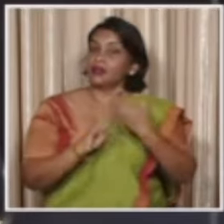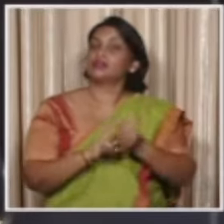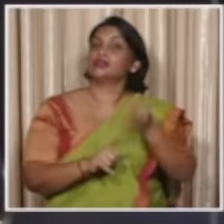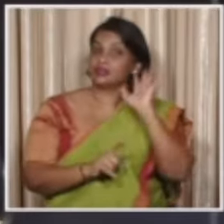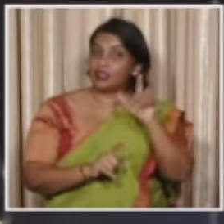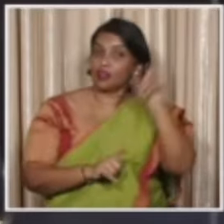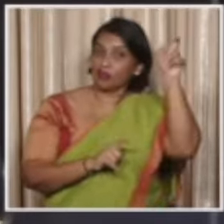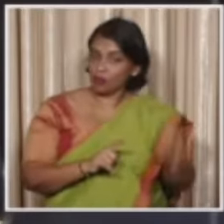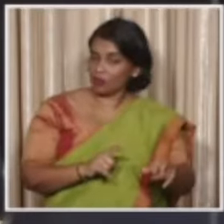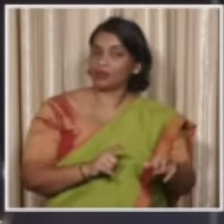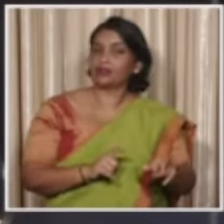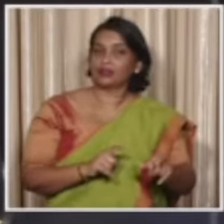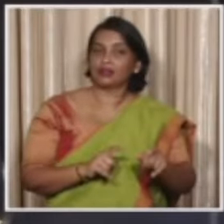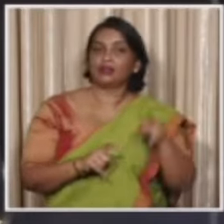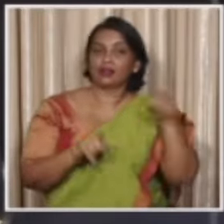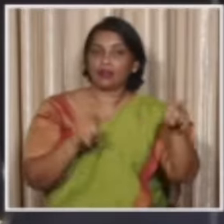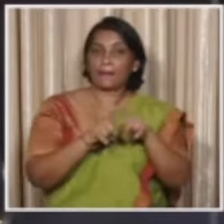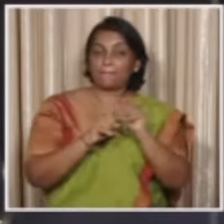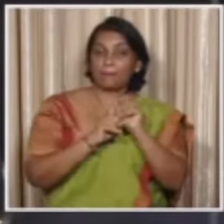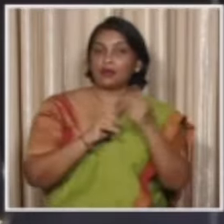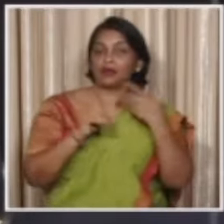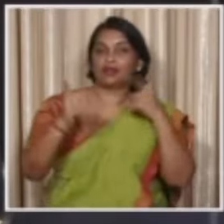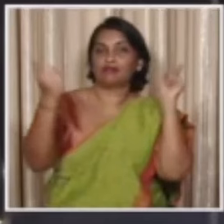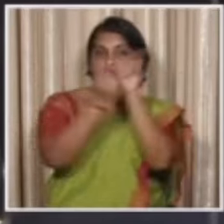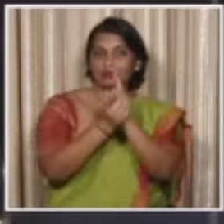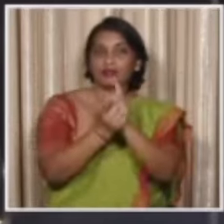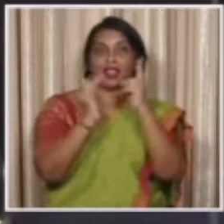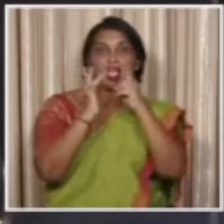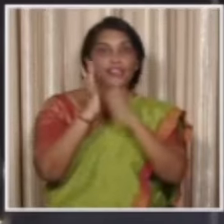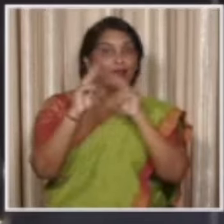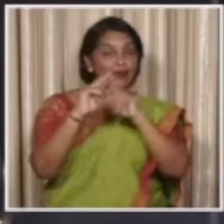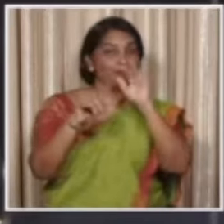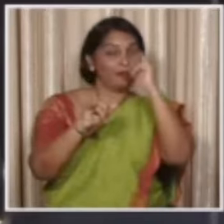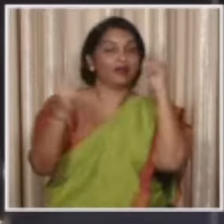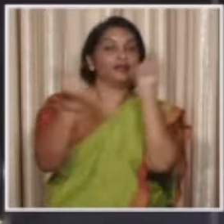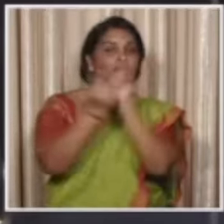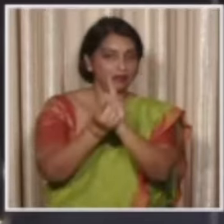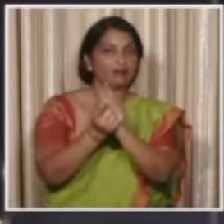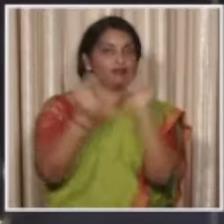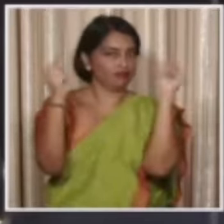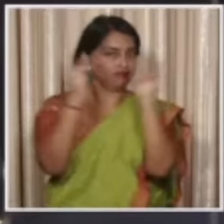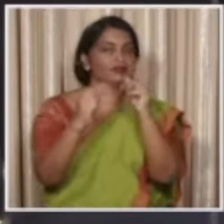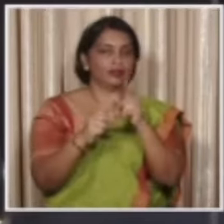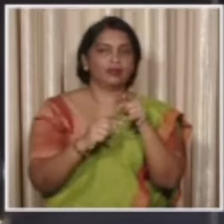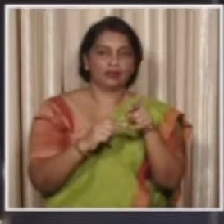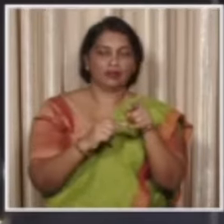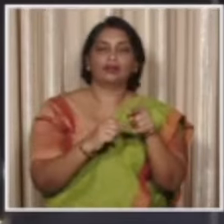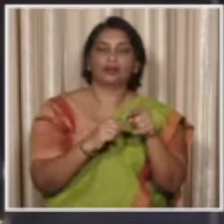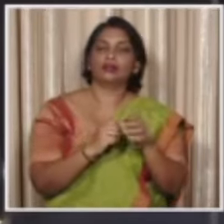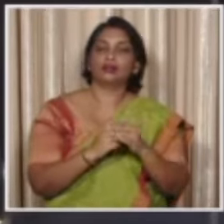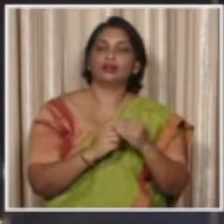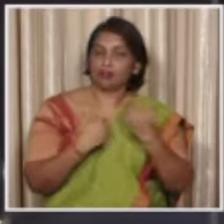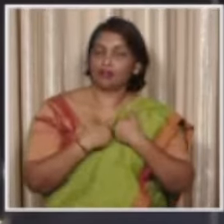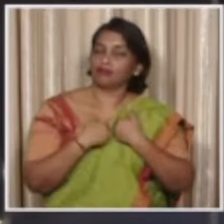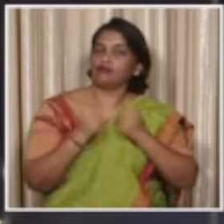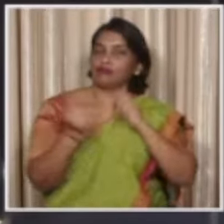වෙන පුද්ගලයා පීට බ්‍රුවර්ගේ මූණට කතා කරලා කිව්වා ඇස් දෙකට ගිය සතියේ පීට ඉට් ඉස් විත් රිෆෝම් ඇන්ඩ් රිලීෆ් වි ආර්